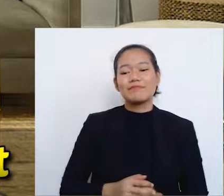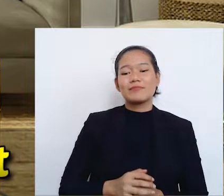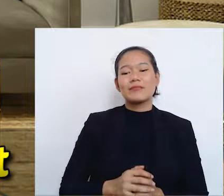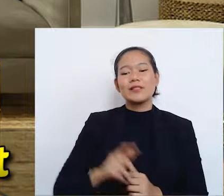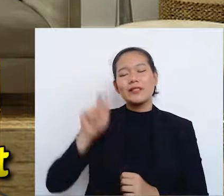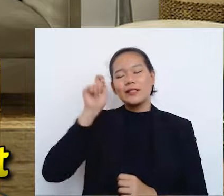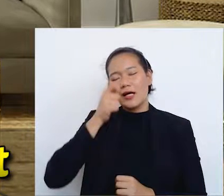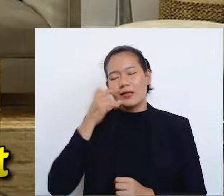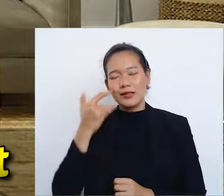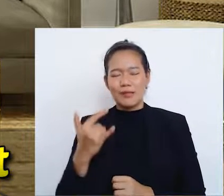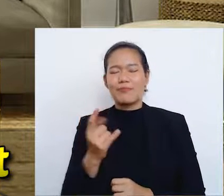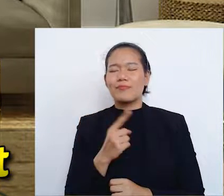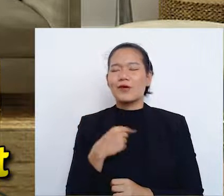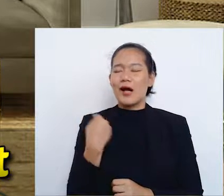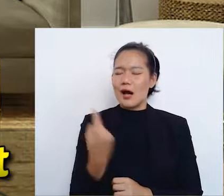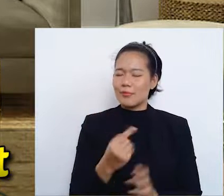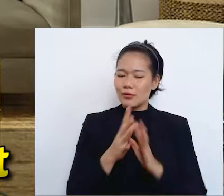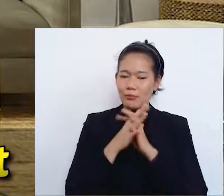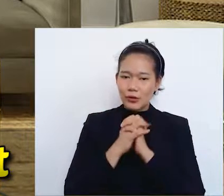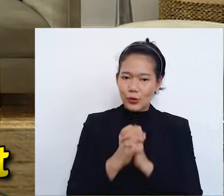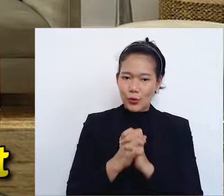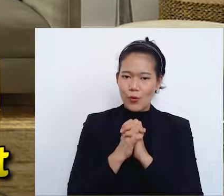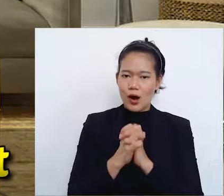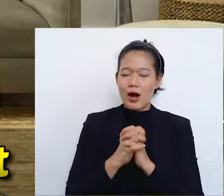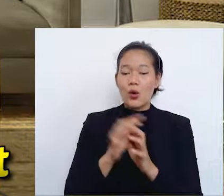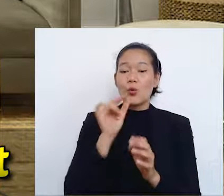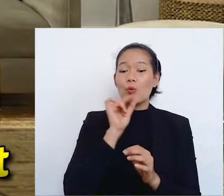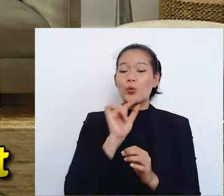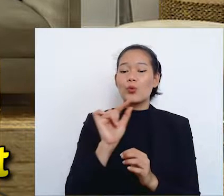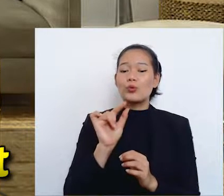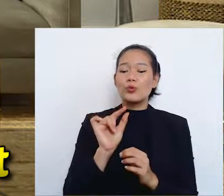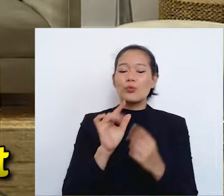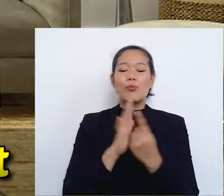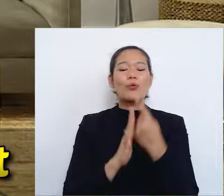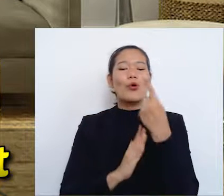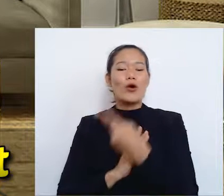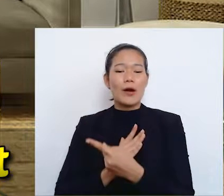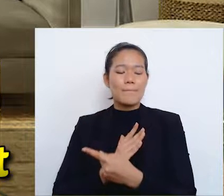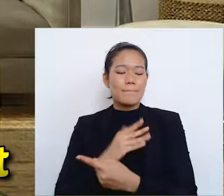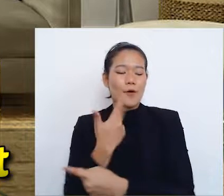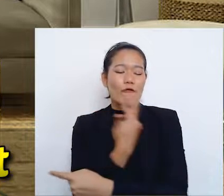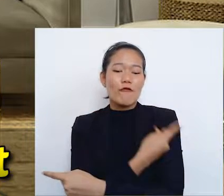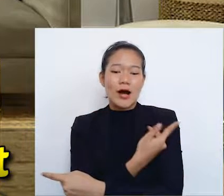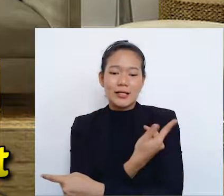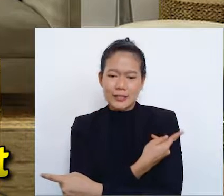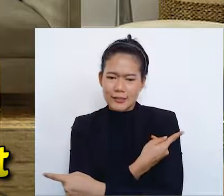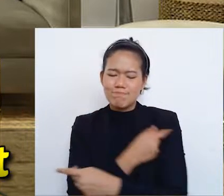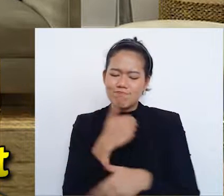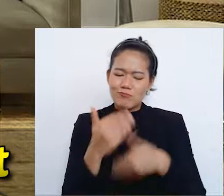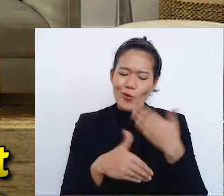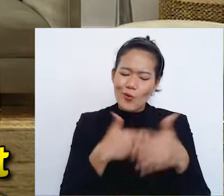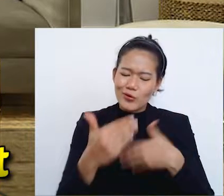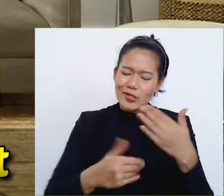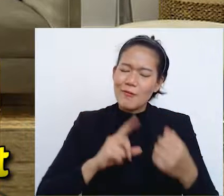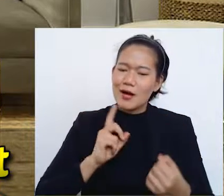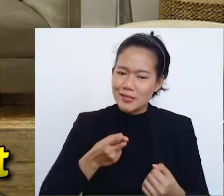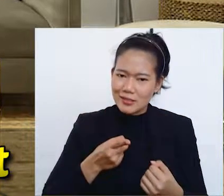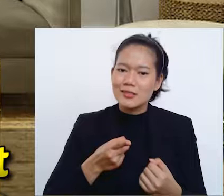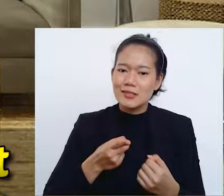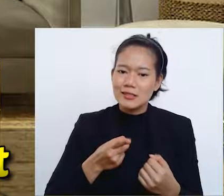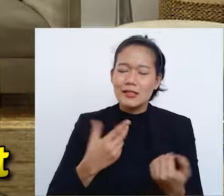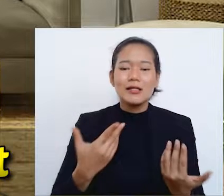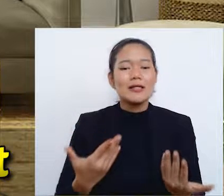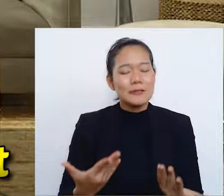ya Tuhan, pada saat ini kami juga mau berdoa untuk program vaksinasi yang masih terus